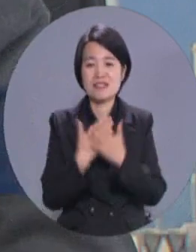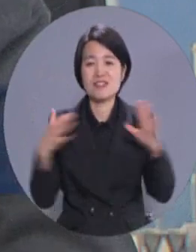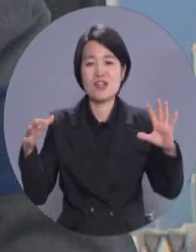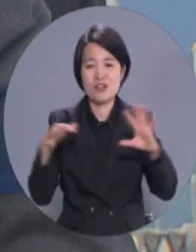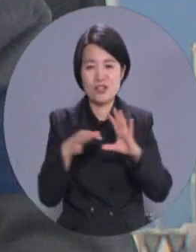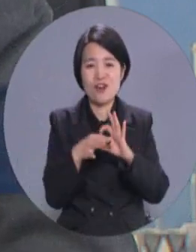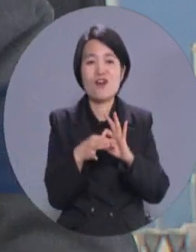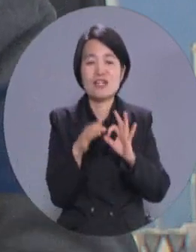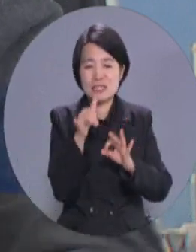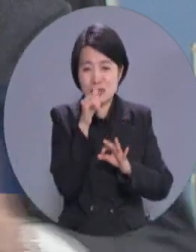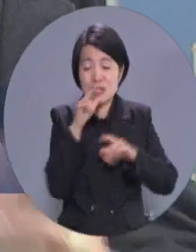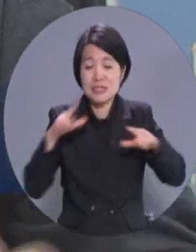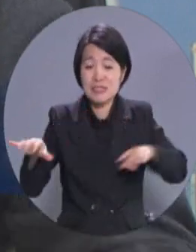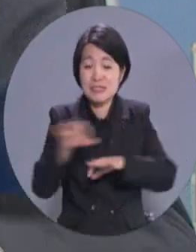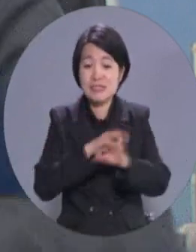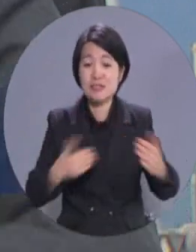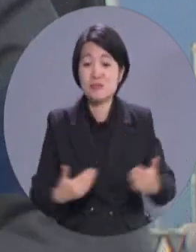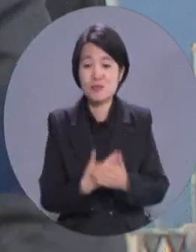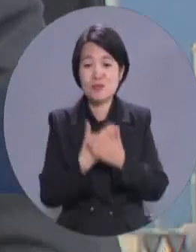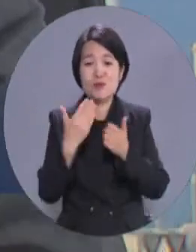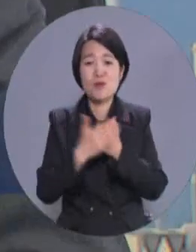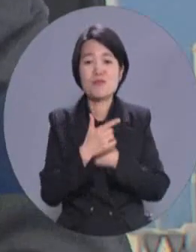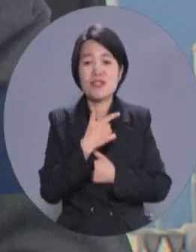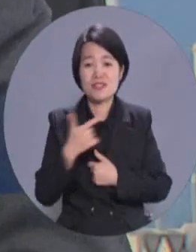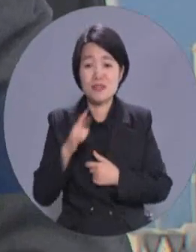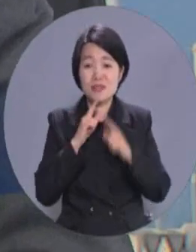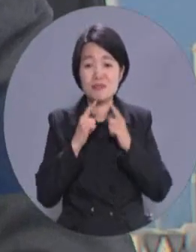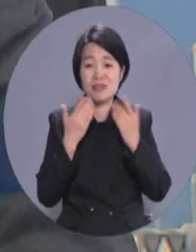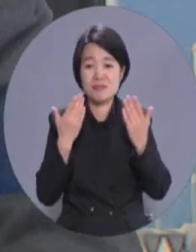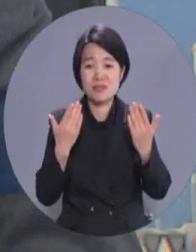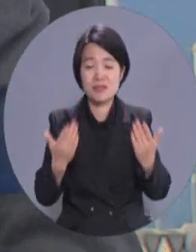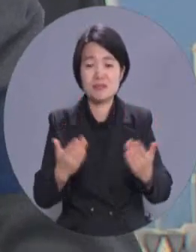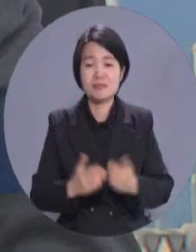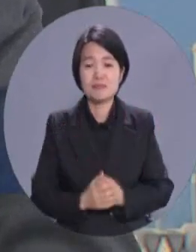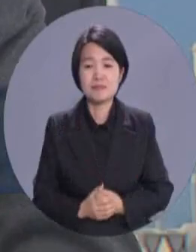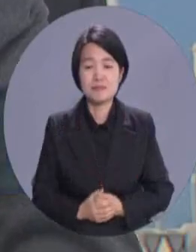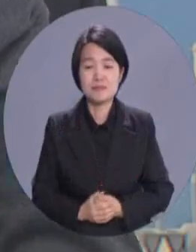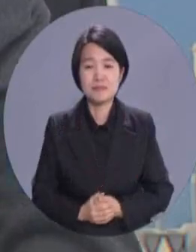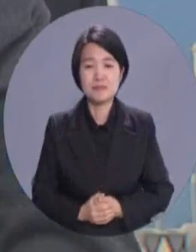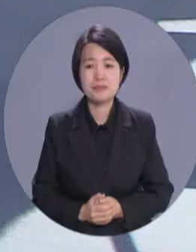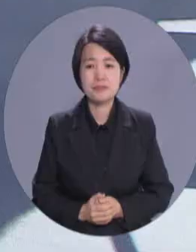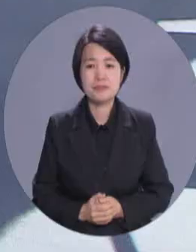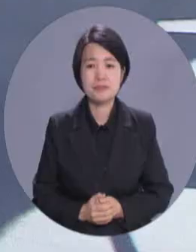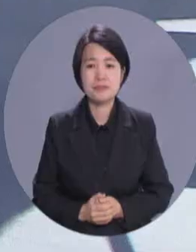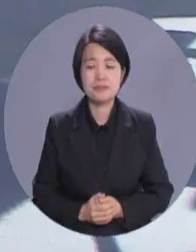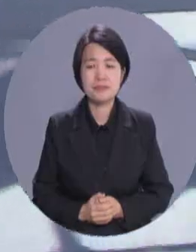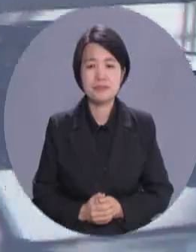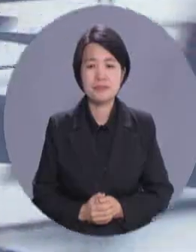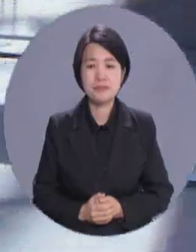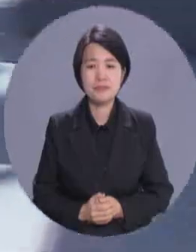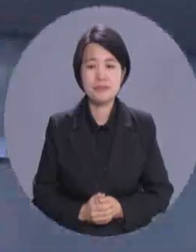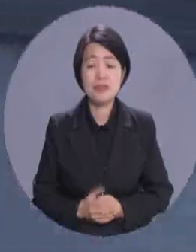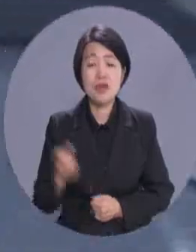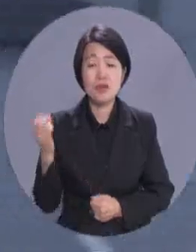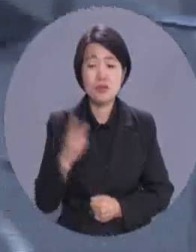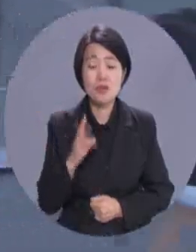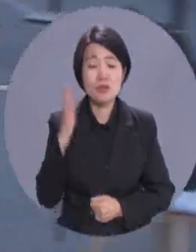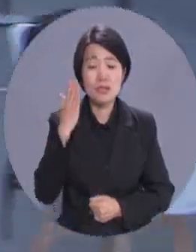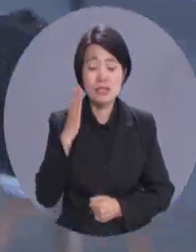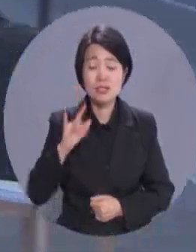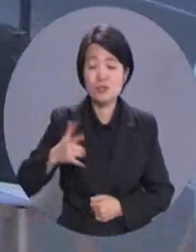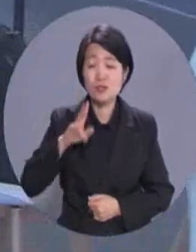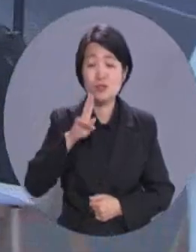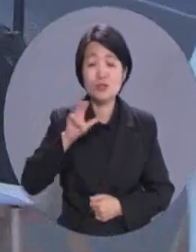이어졌고 또 지역 경제 활성화에 크게 도움이 됐다 이렇게 말씀드릴 수가 있습니다 여기에다 최근 열린